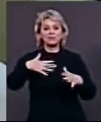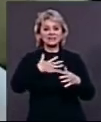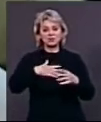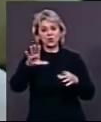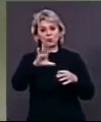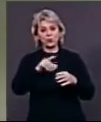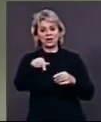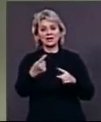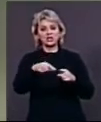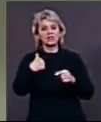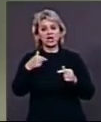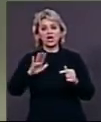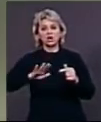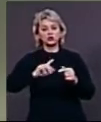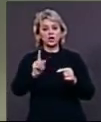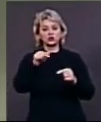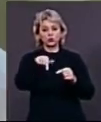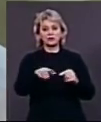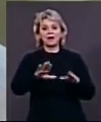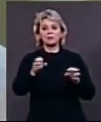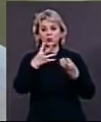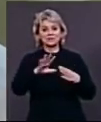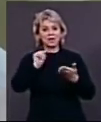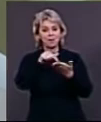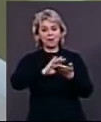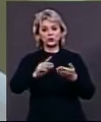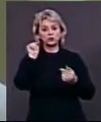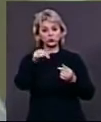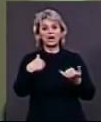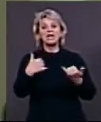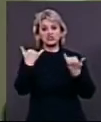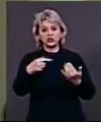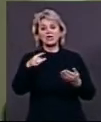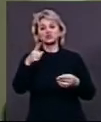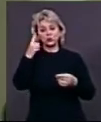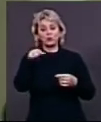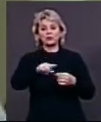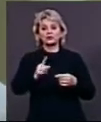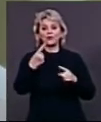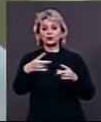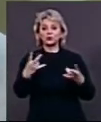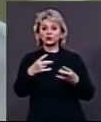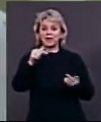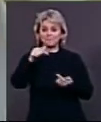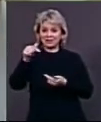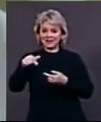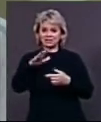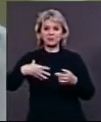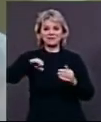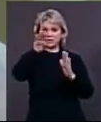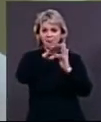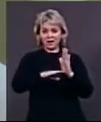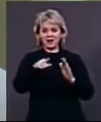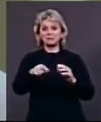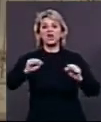такое. Я даже не ожидал этого. Туда так просто не попадешь, и сейчас я убеждаюсь в этом, что нужно подходить по всем